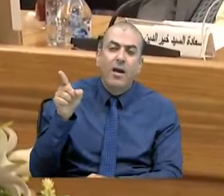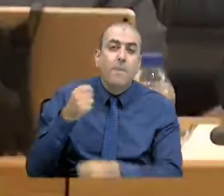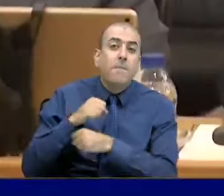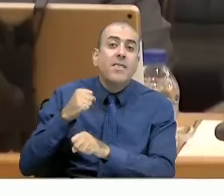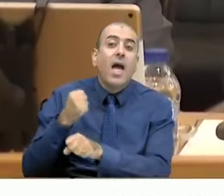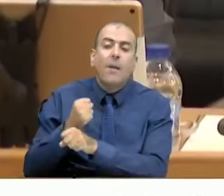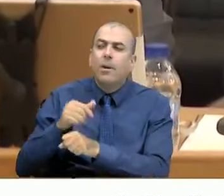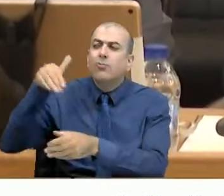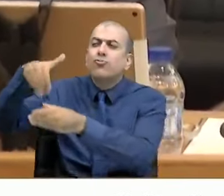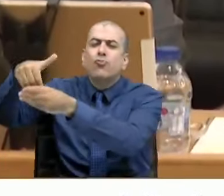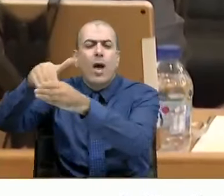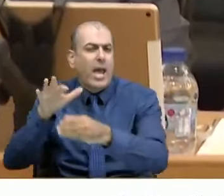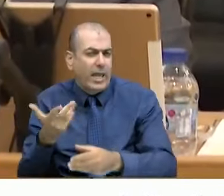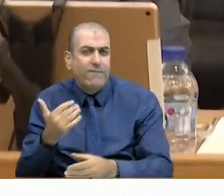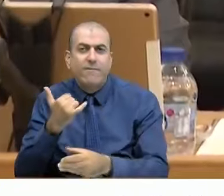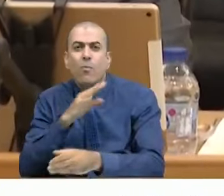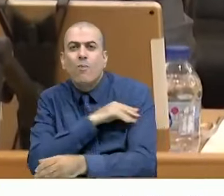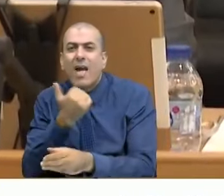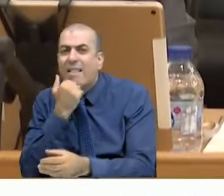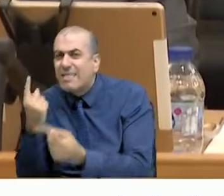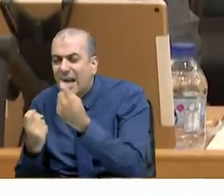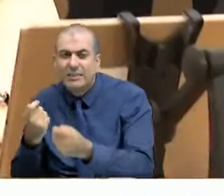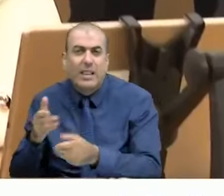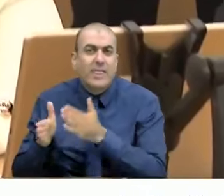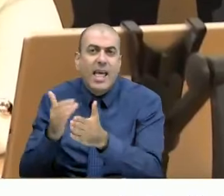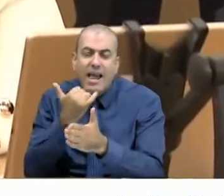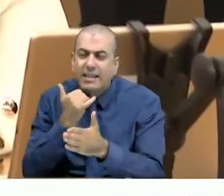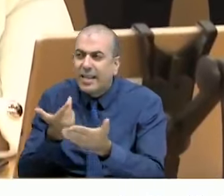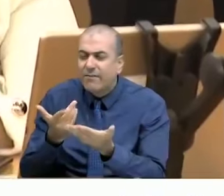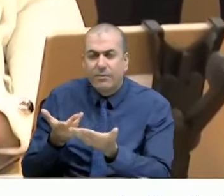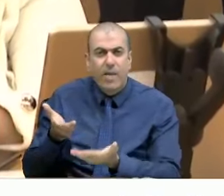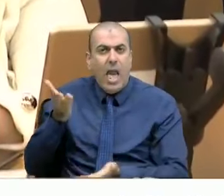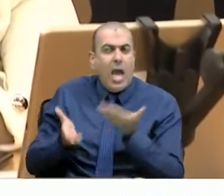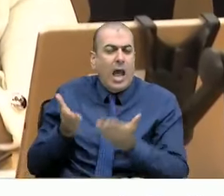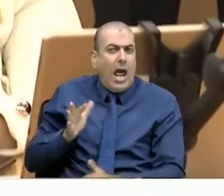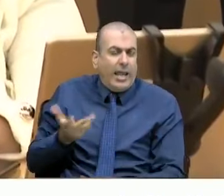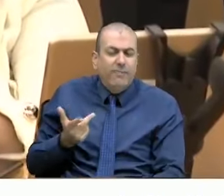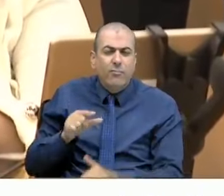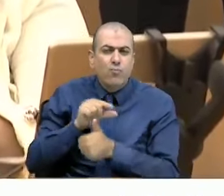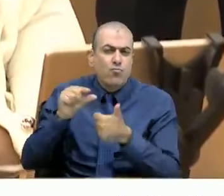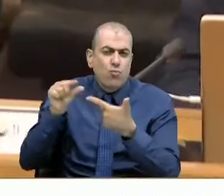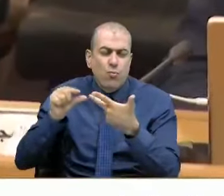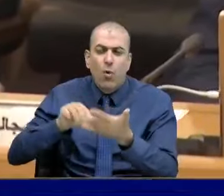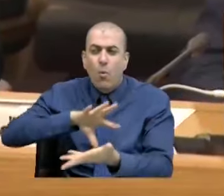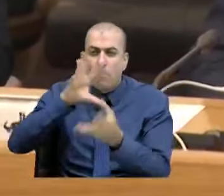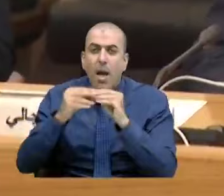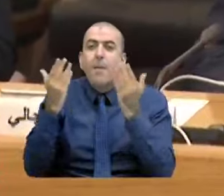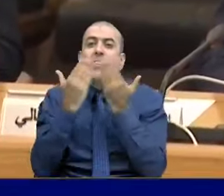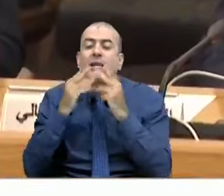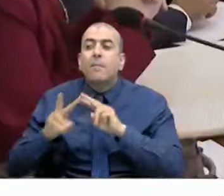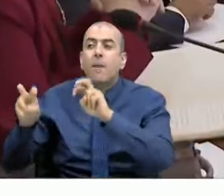اضافه الى الحكومات القطاعيه وتوحيد مرجعيه اتخاذ القرار الذي ينعكس ايجابا على نوعيه الخدمه